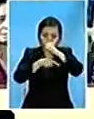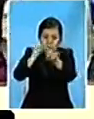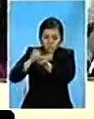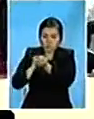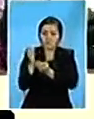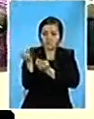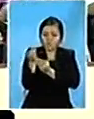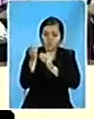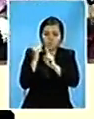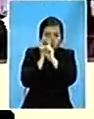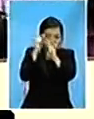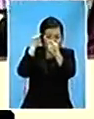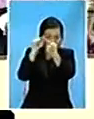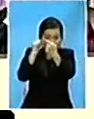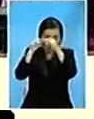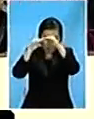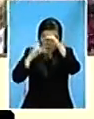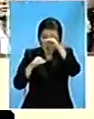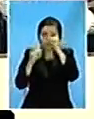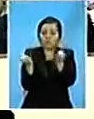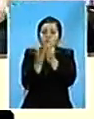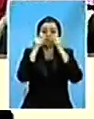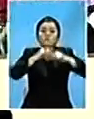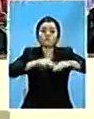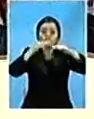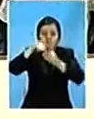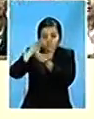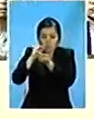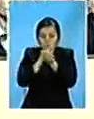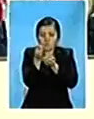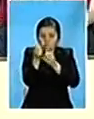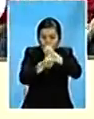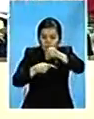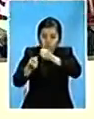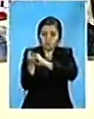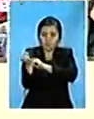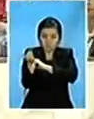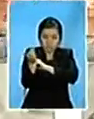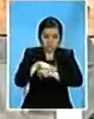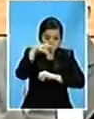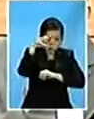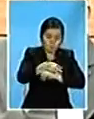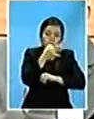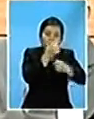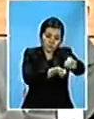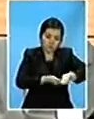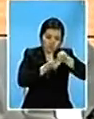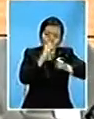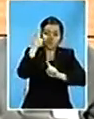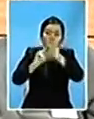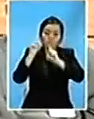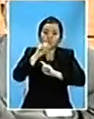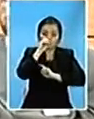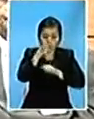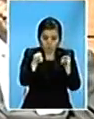ากเหตุเพราะเกิดน้ำท่วมเกิดขึ้นนะครับสำนักงานเศรษฐกิจการเกษตรก็ได้พยากรณ์ไว้แล้วว่าจำนวนข้าว